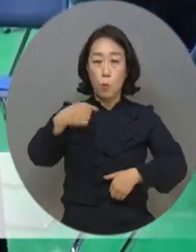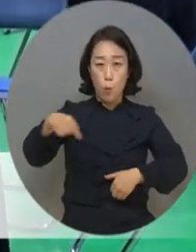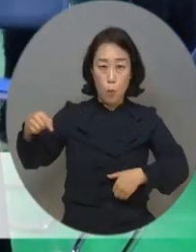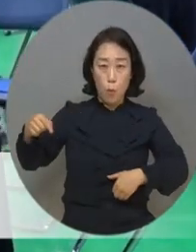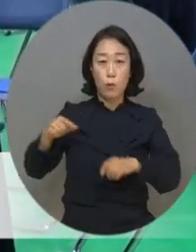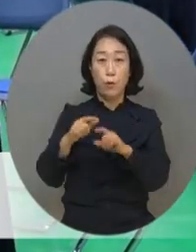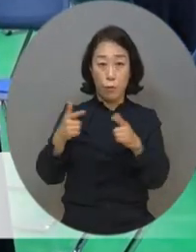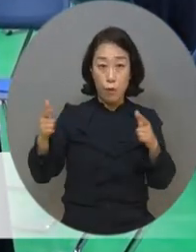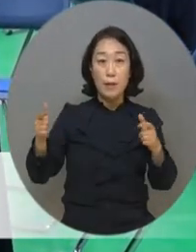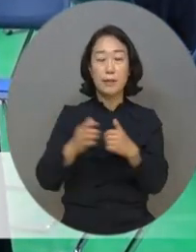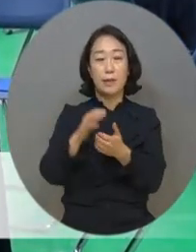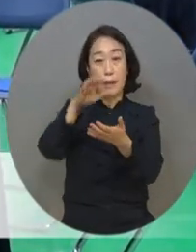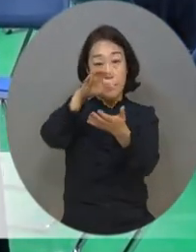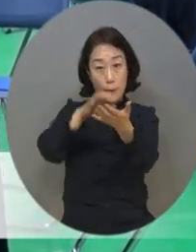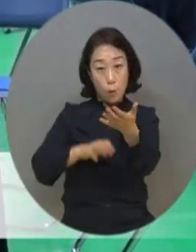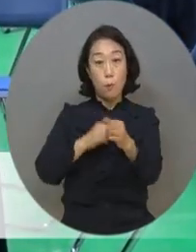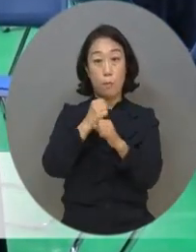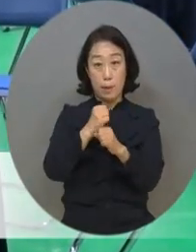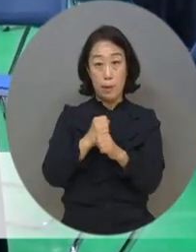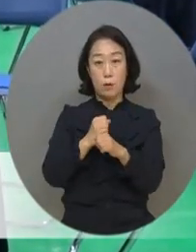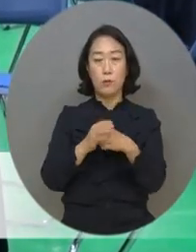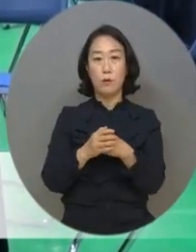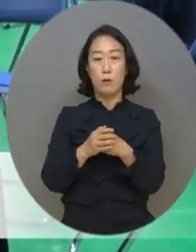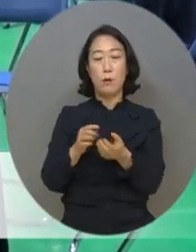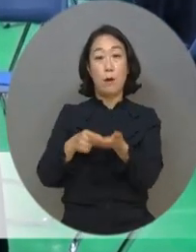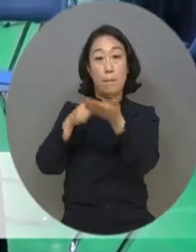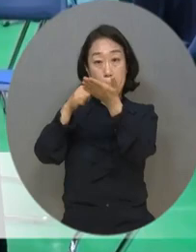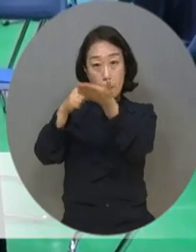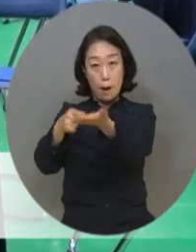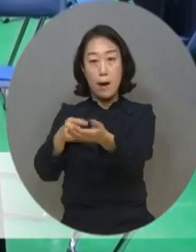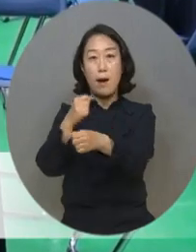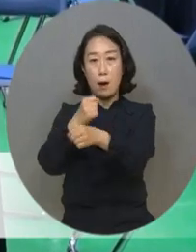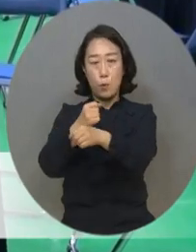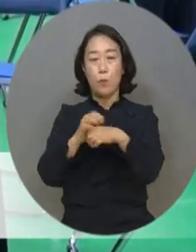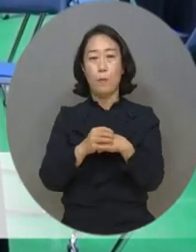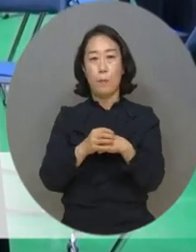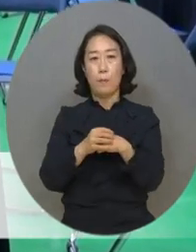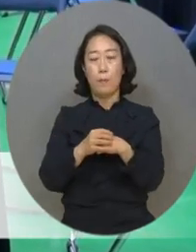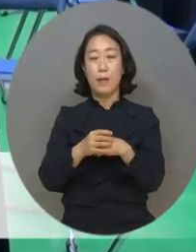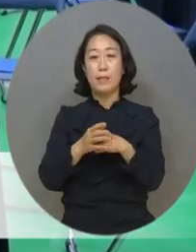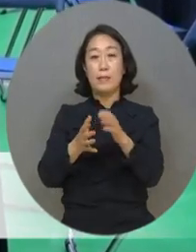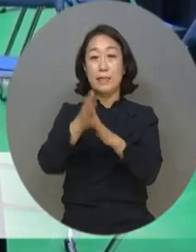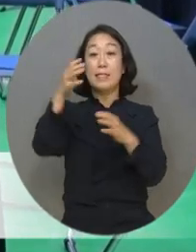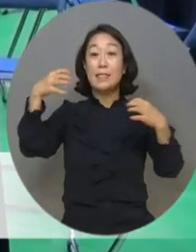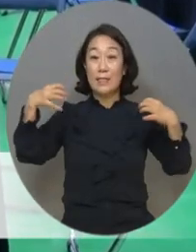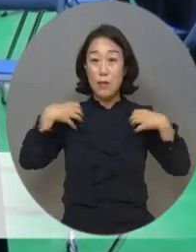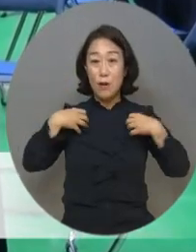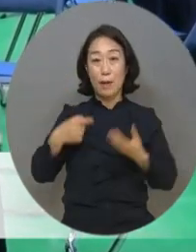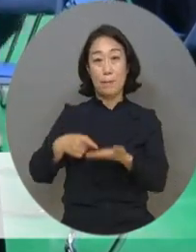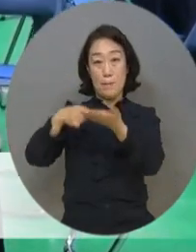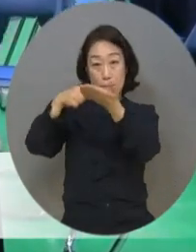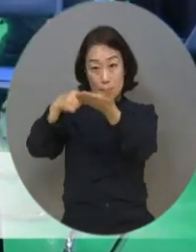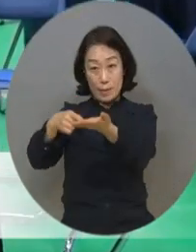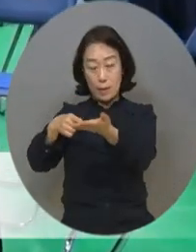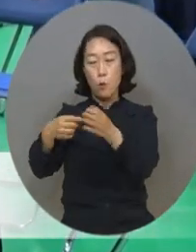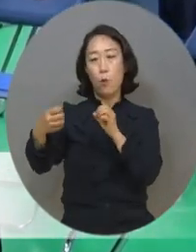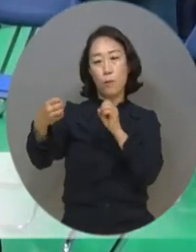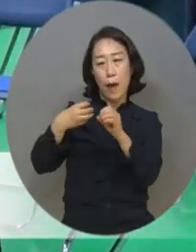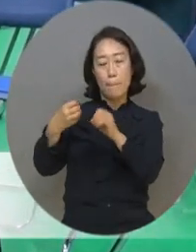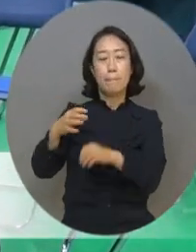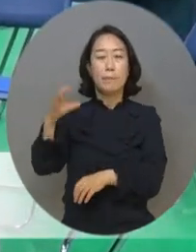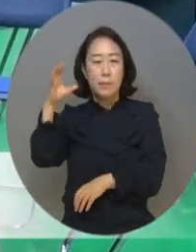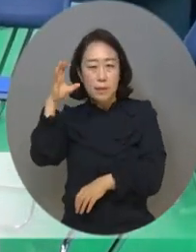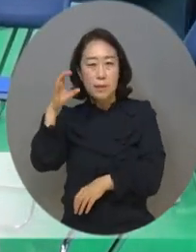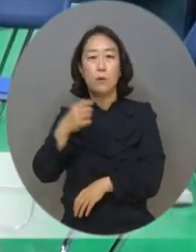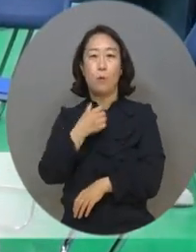건의문을 만들어서 저희가 본인으로 원래 또 시청에 해서 저희가 지원을 받고 있는 그런